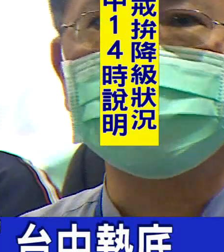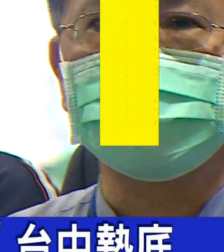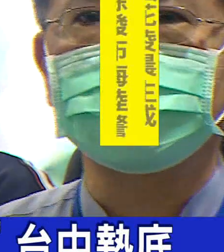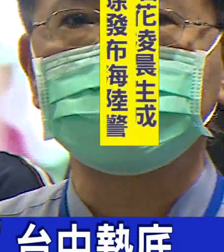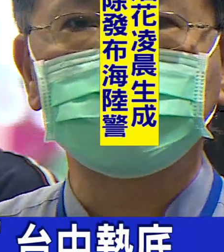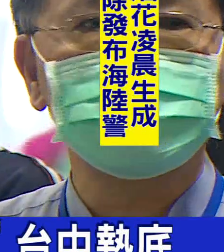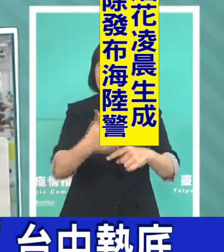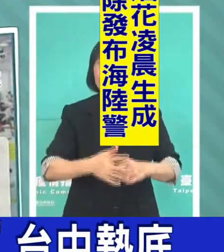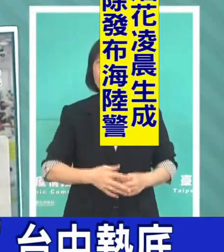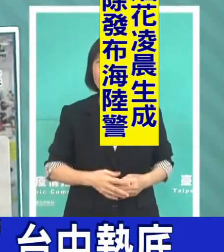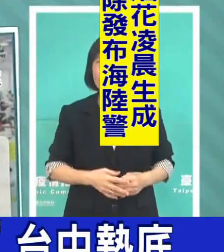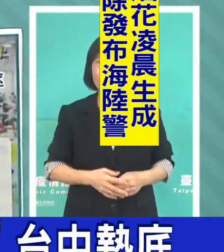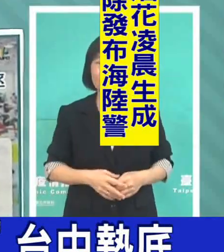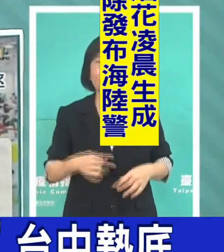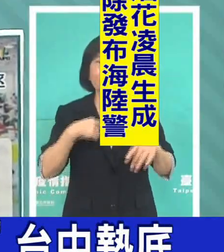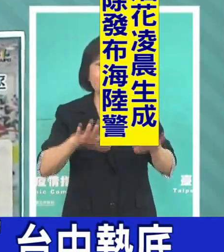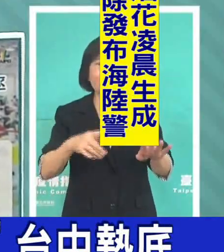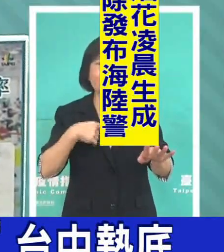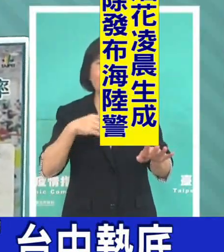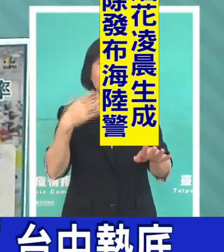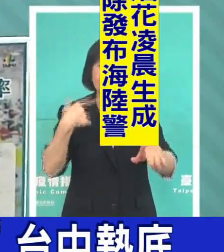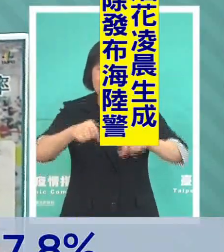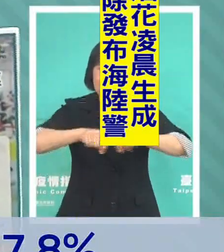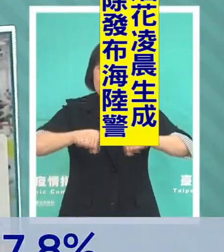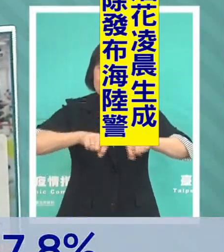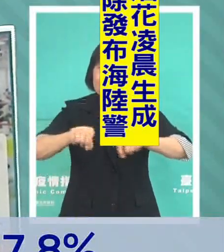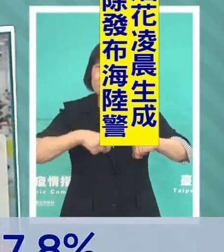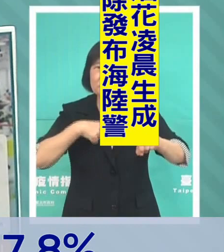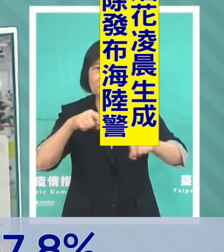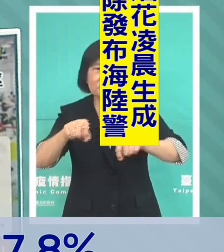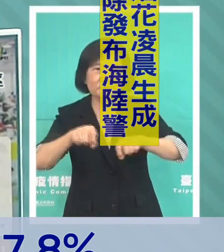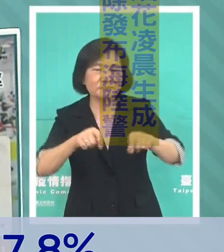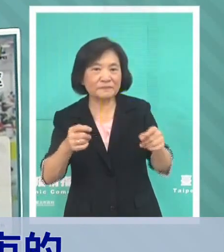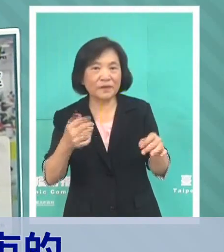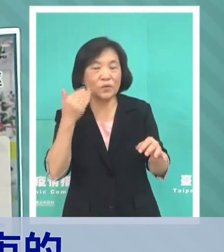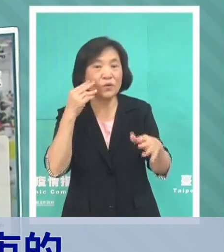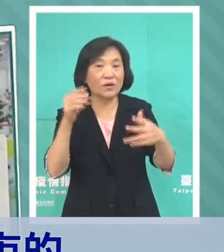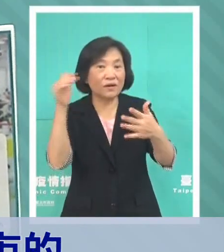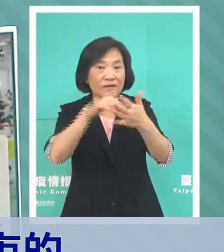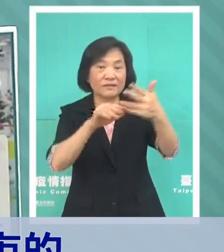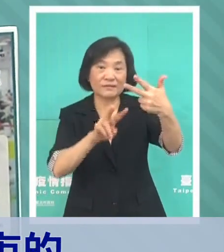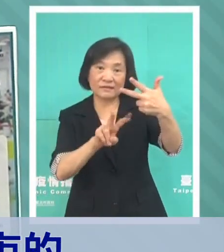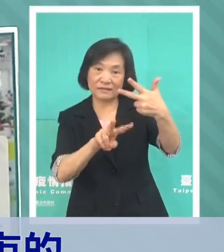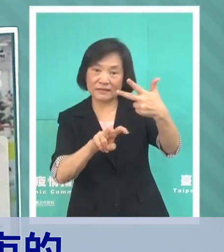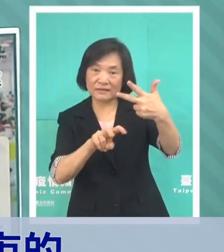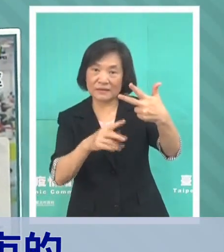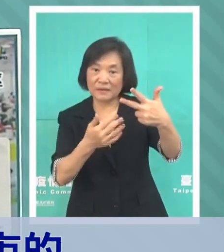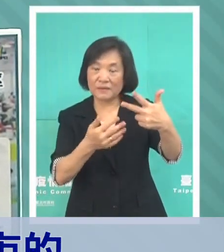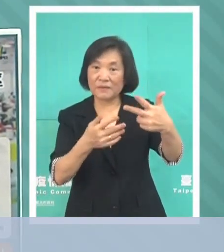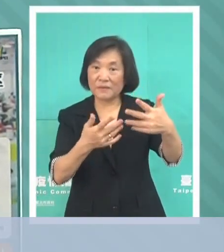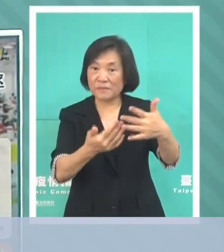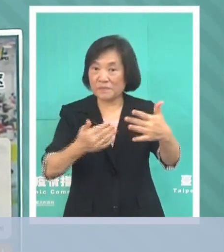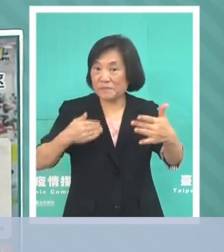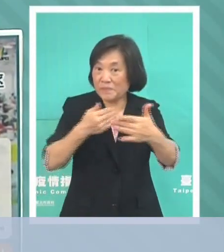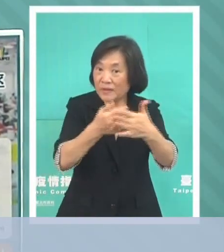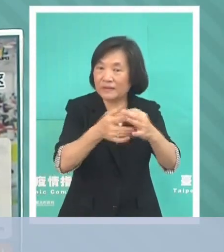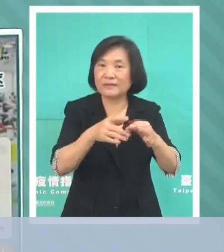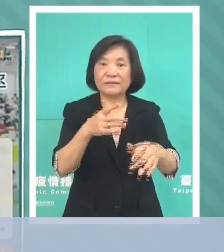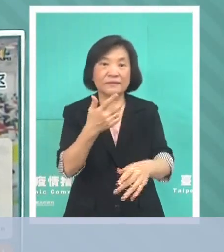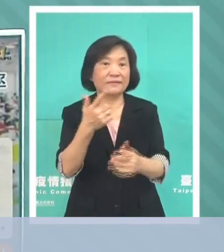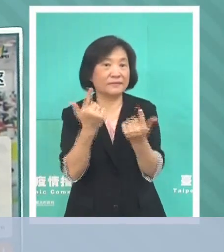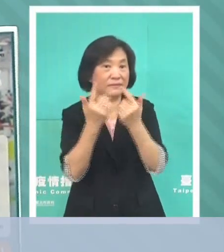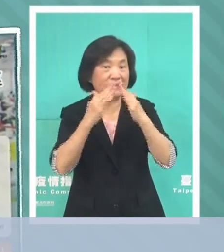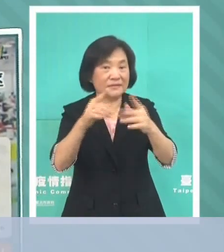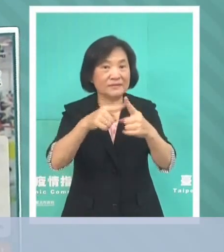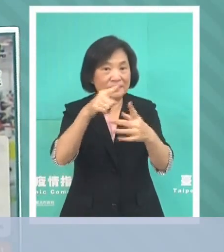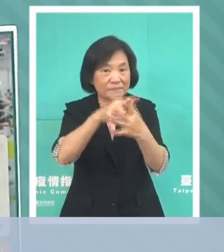上六都第一。 台北市的覆盖率已经到27.8%，到7月22号，大概整个台北市的疫苗覆盖率